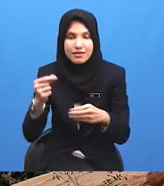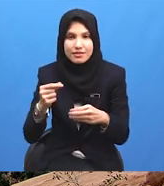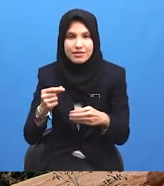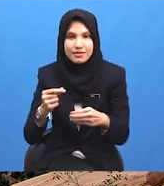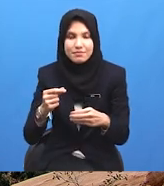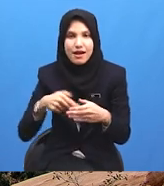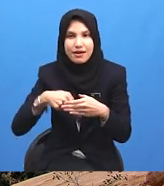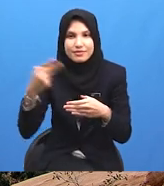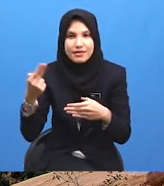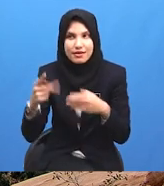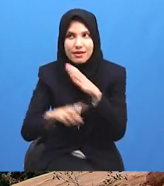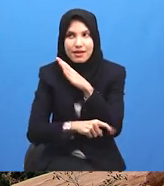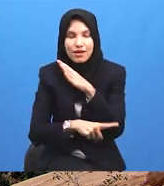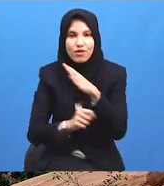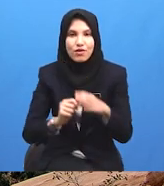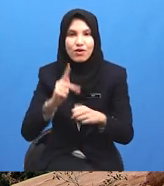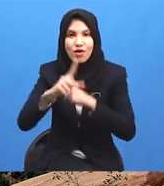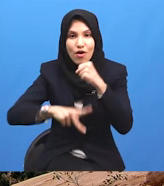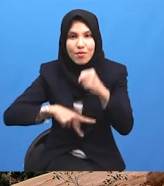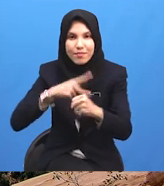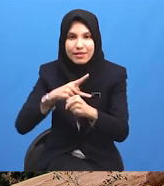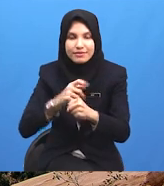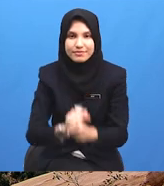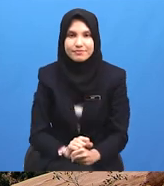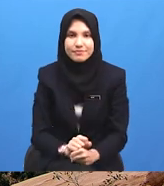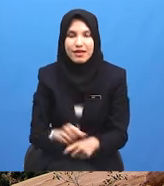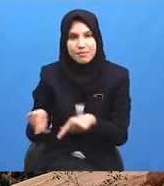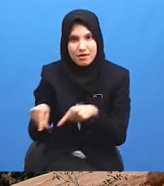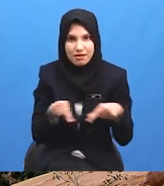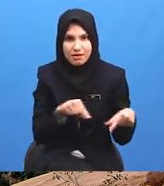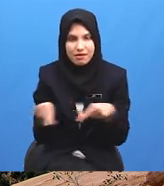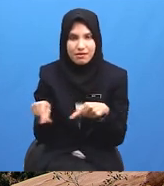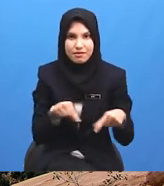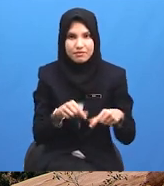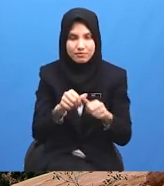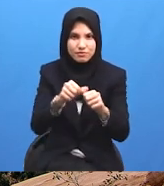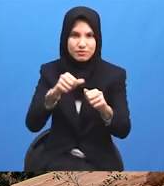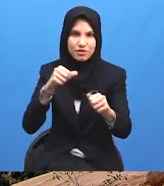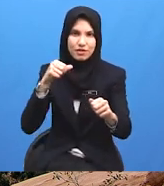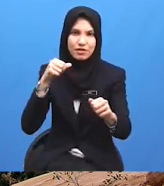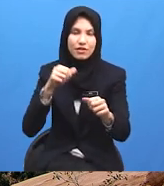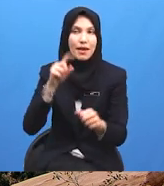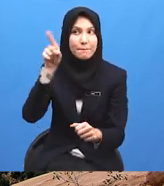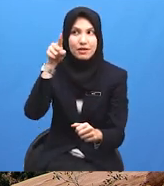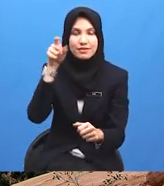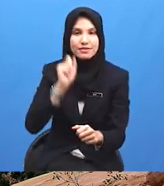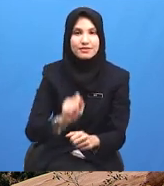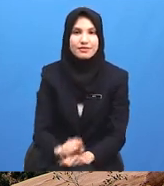ekor komet. Pergerakan ekor komet sentiasa menjauhi